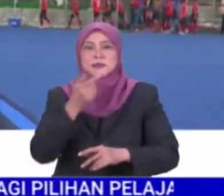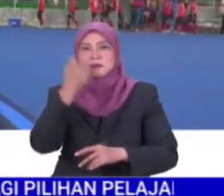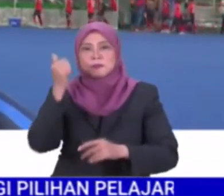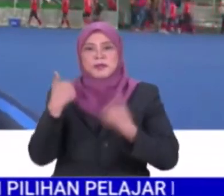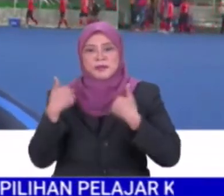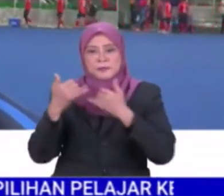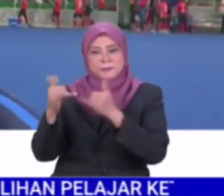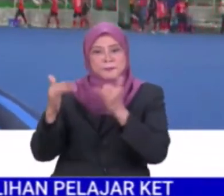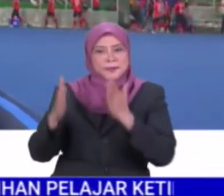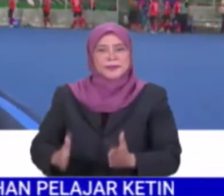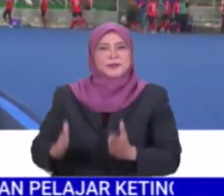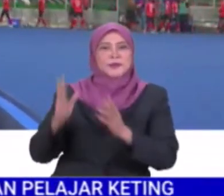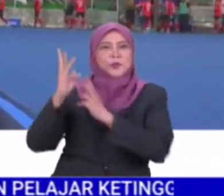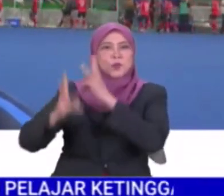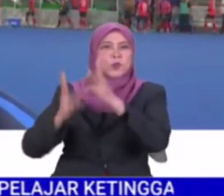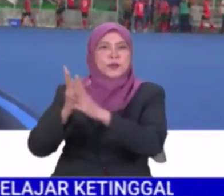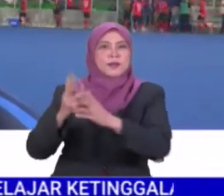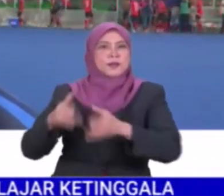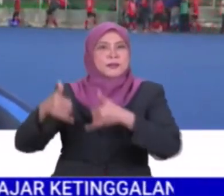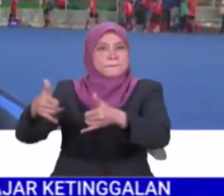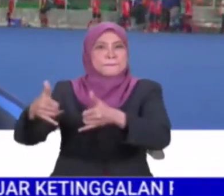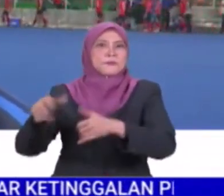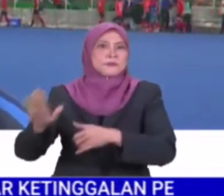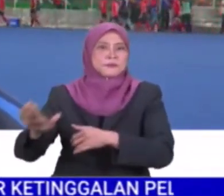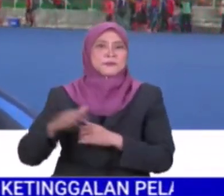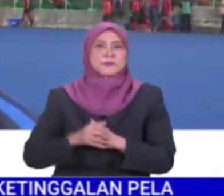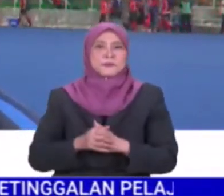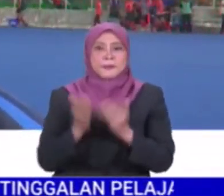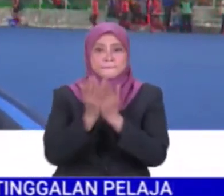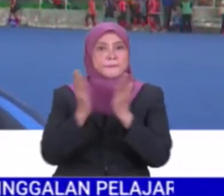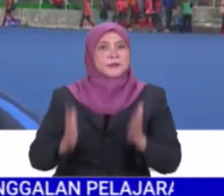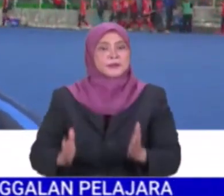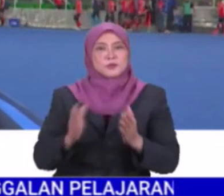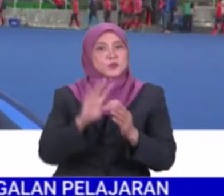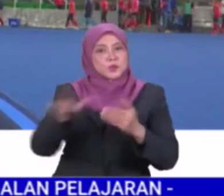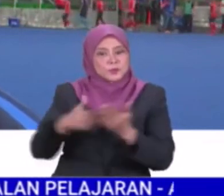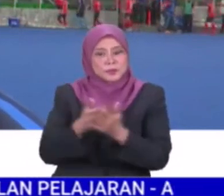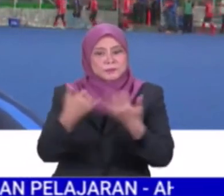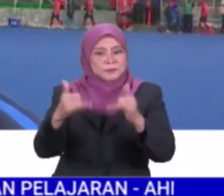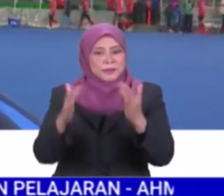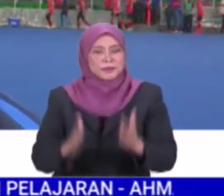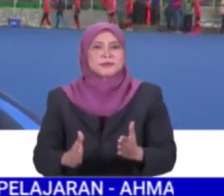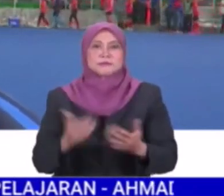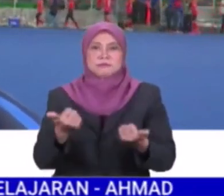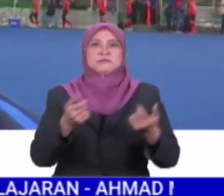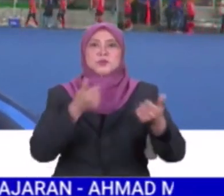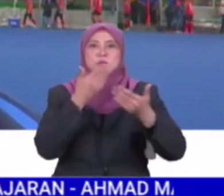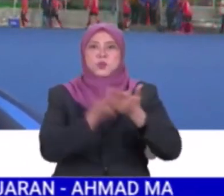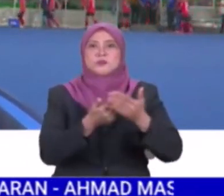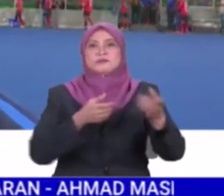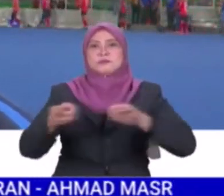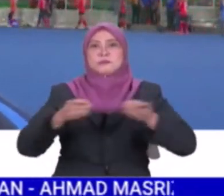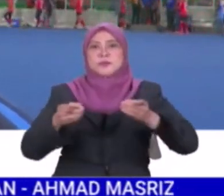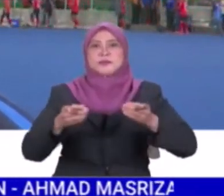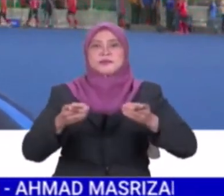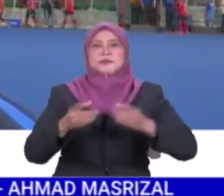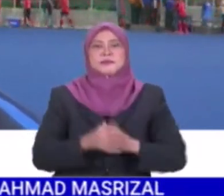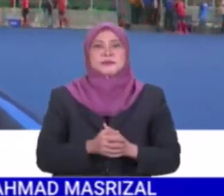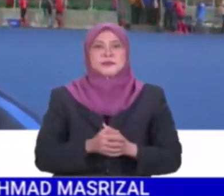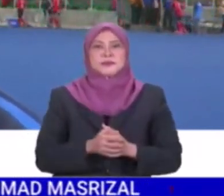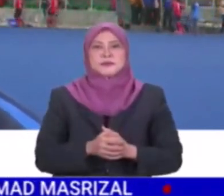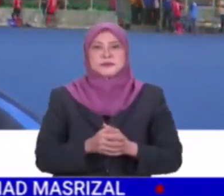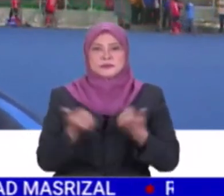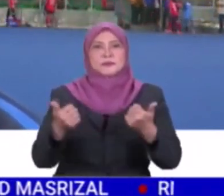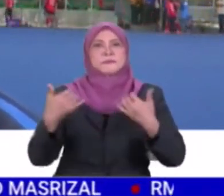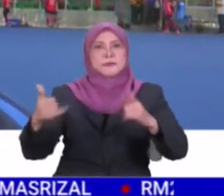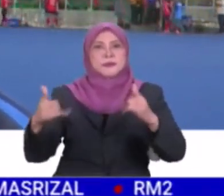pemain World Cup juga. So budak-budak hari ini penuh disiplin. Dia tutup dengan ikut game plan apa yang saya bincang. So hari ini budak-budak